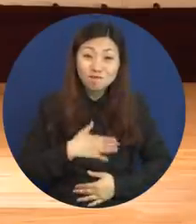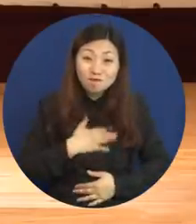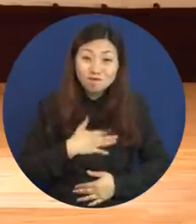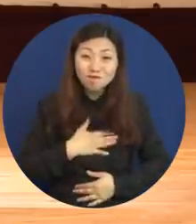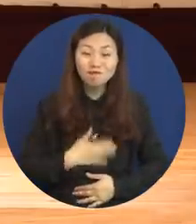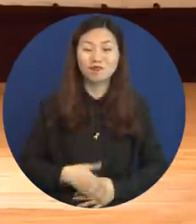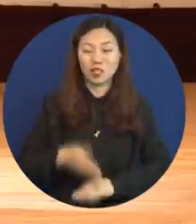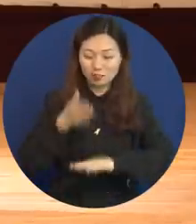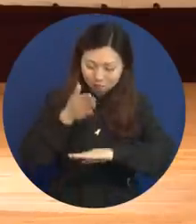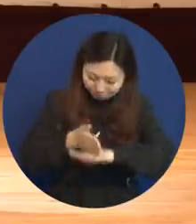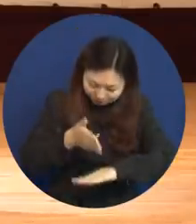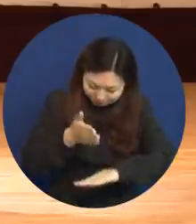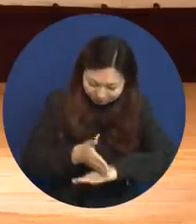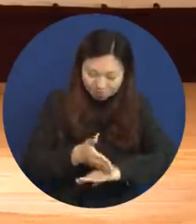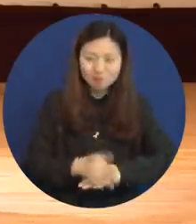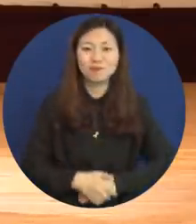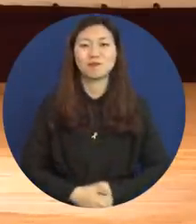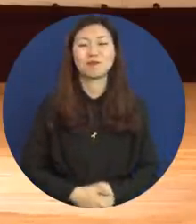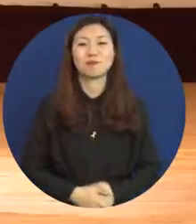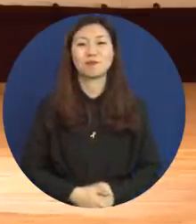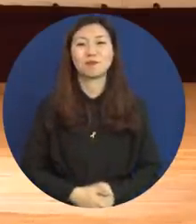감사합니다.